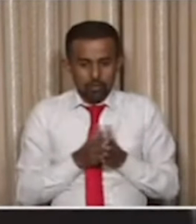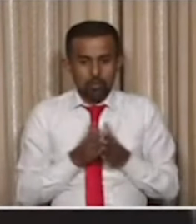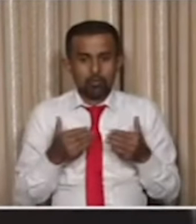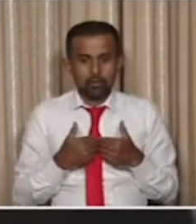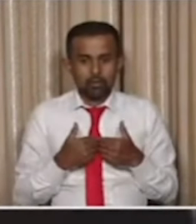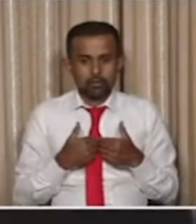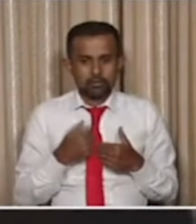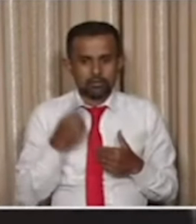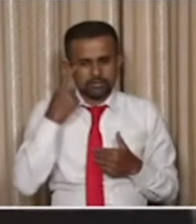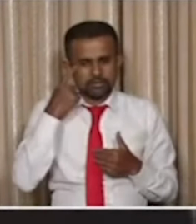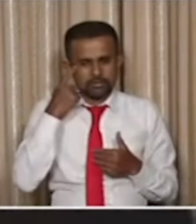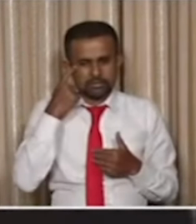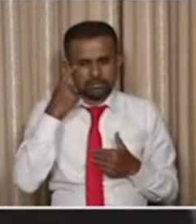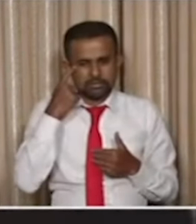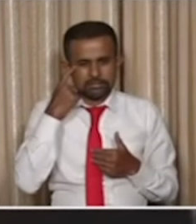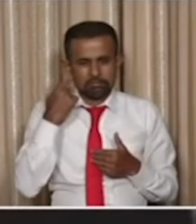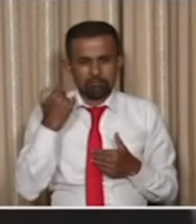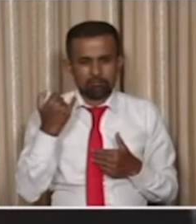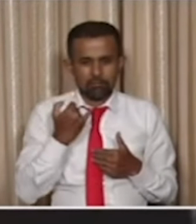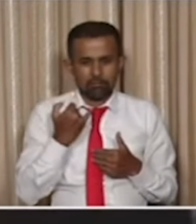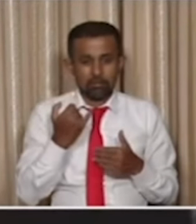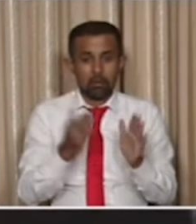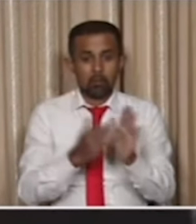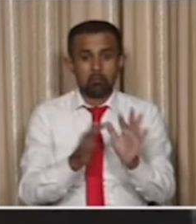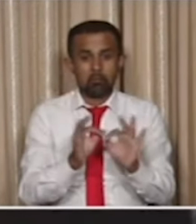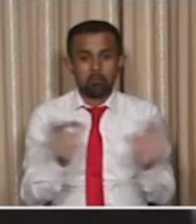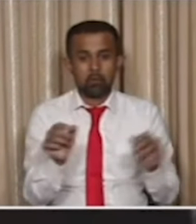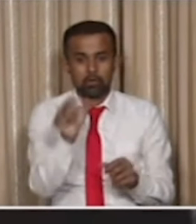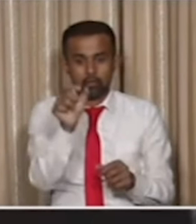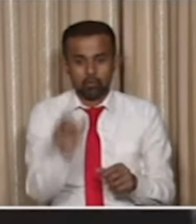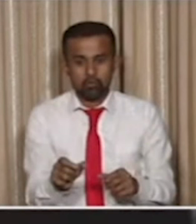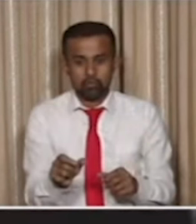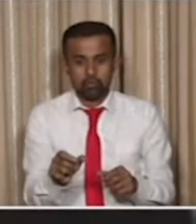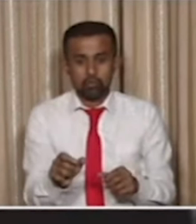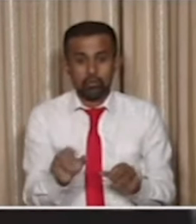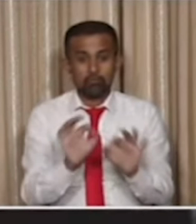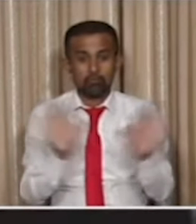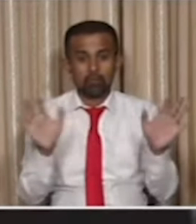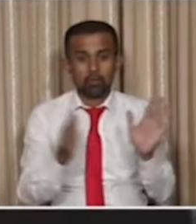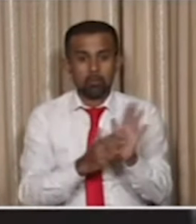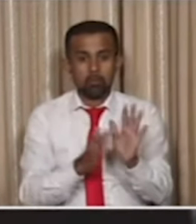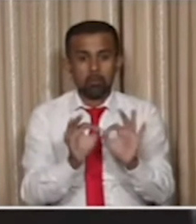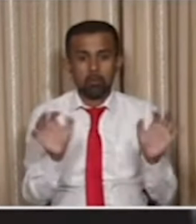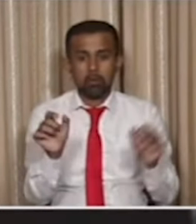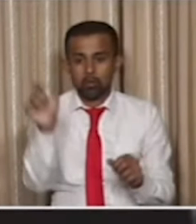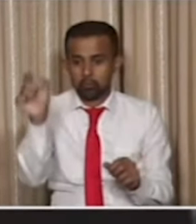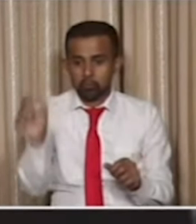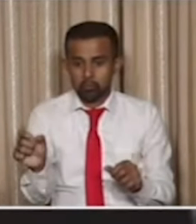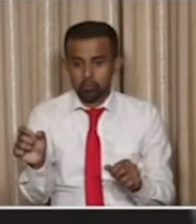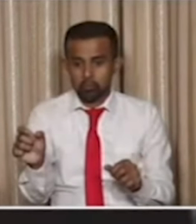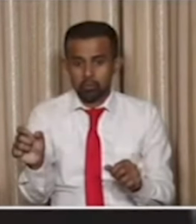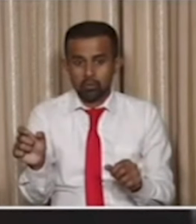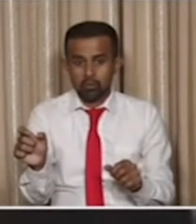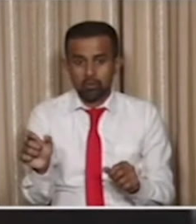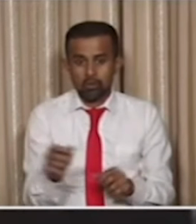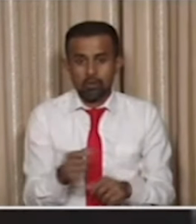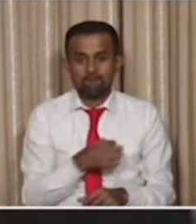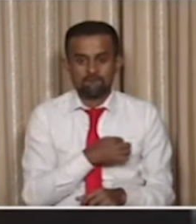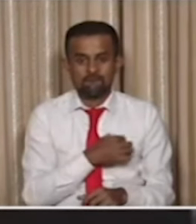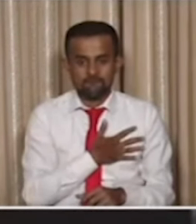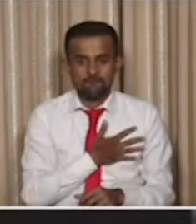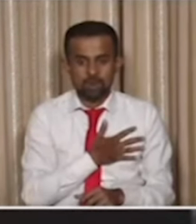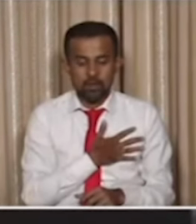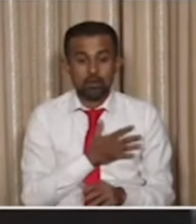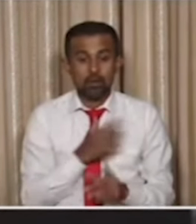සිත රිදෙන යමක් පළ කරපු මාධ්‍යවේදියෙක් ප්‍රකාශ කරපු මාධ්‍යවේදියෙක් ගෙන් වාඩුව ලබා ගන්න